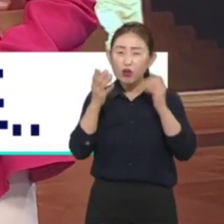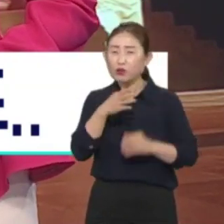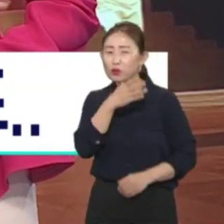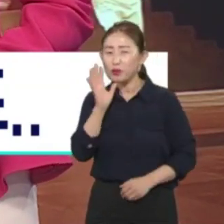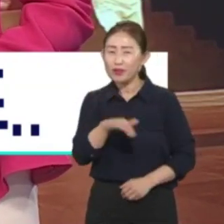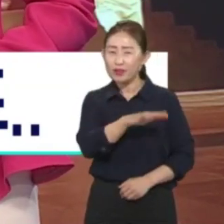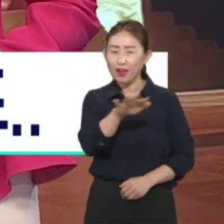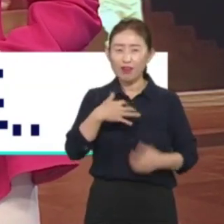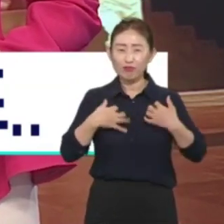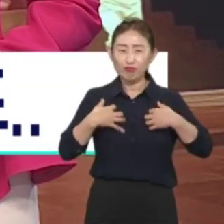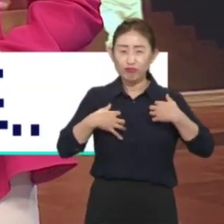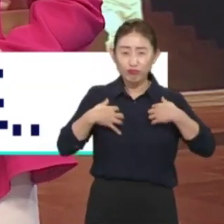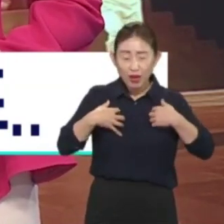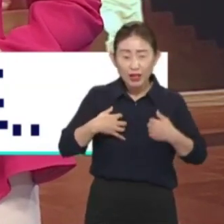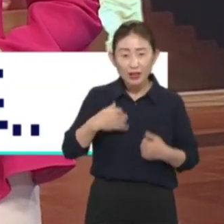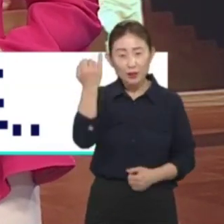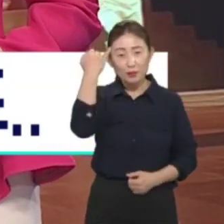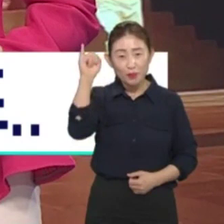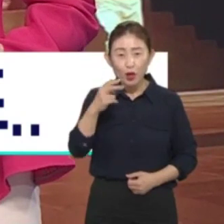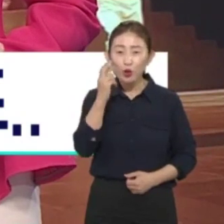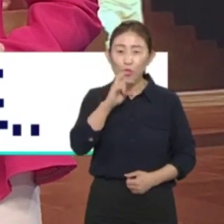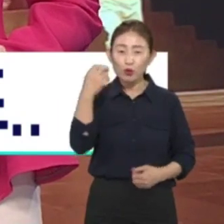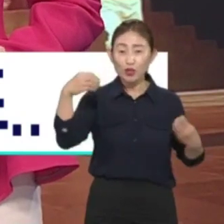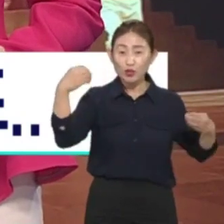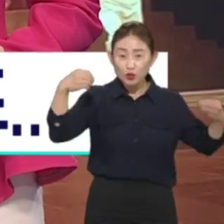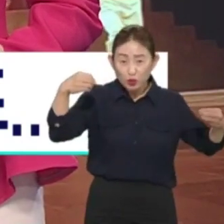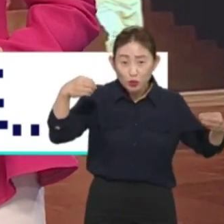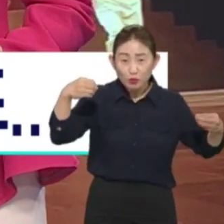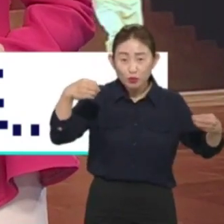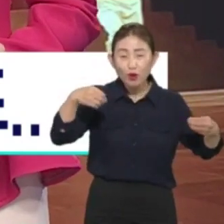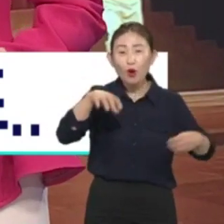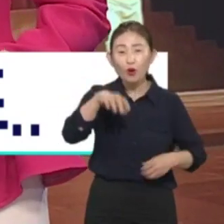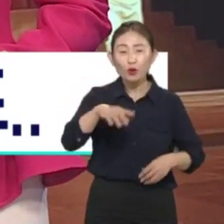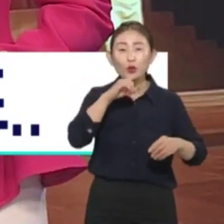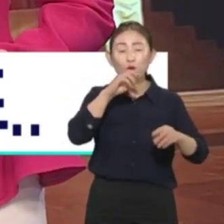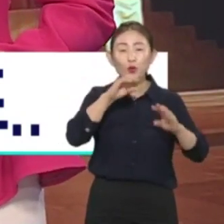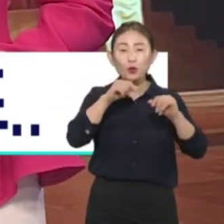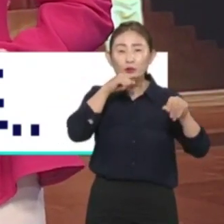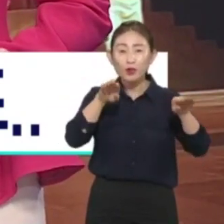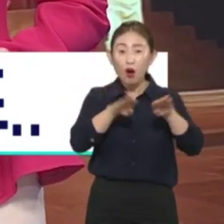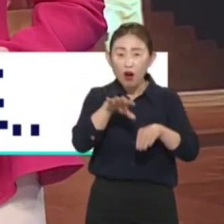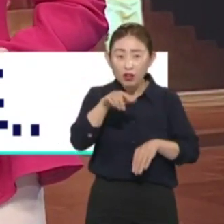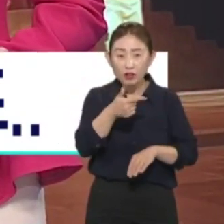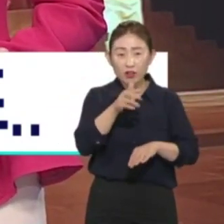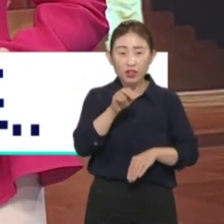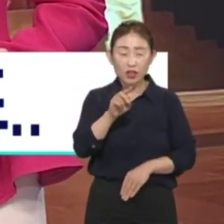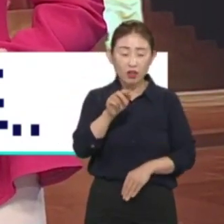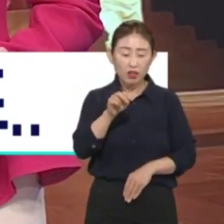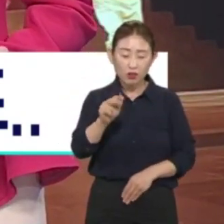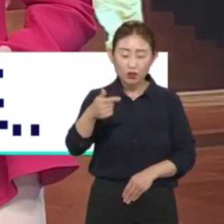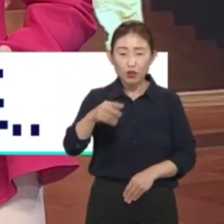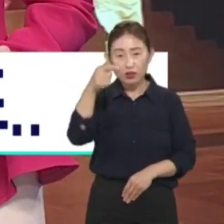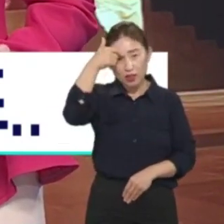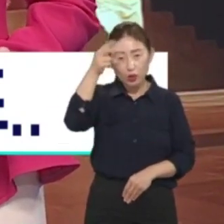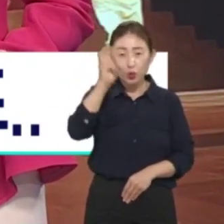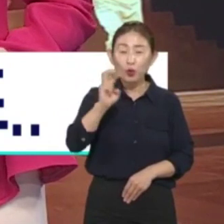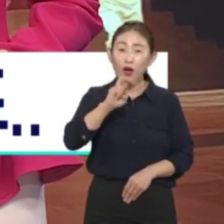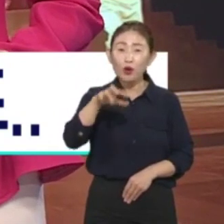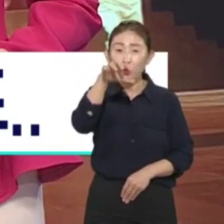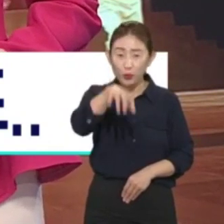어린이부터 어른까지 남녀노소가 즐겁게 볼 수 있는 창작 뮤지컬 공연도 이번 주말 대전시립연정국악원에서